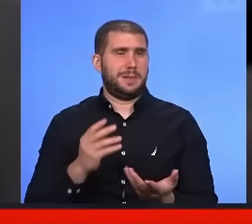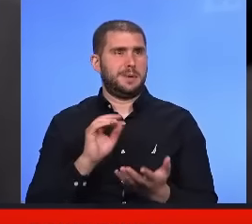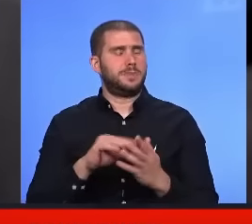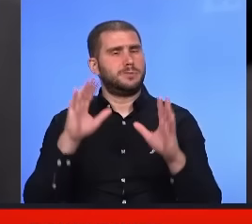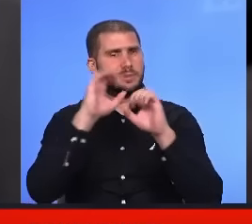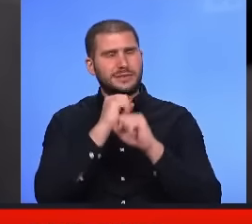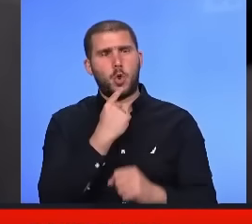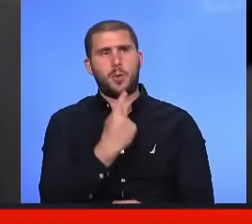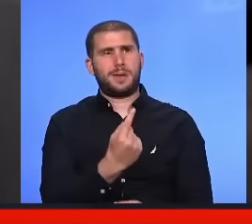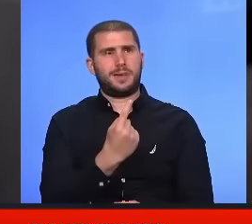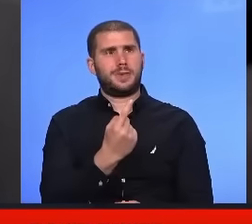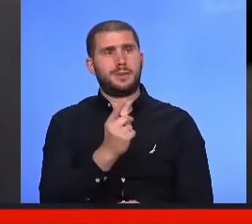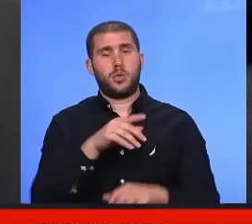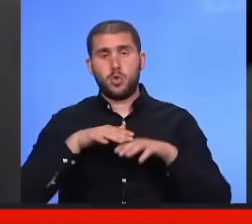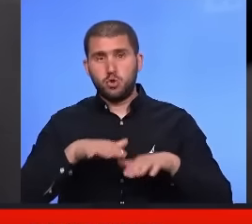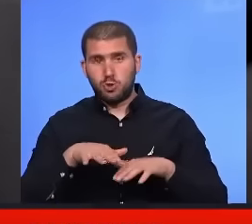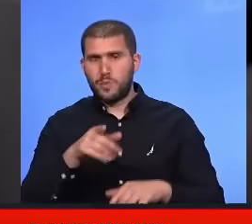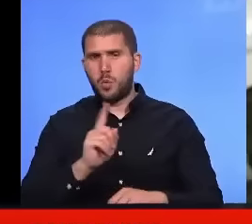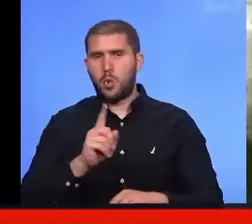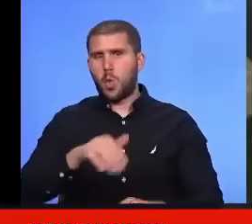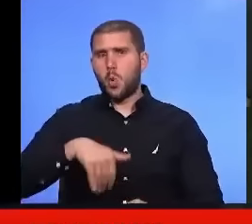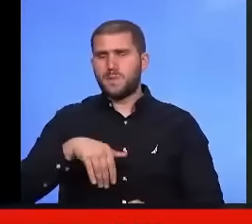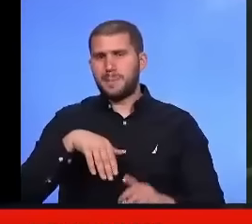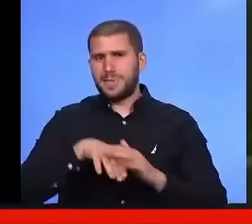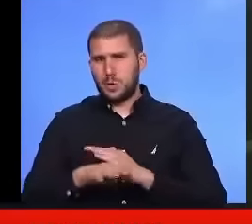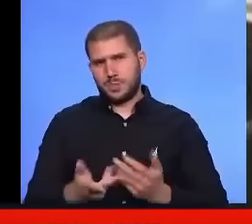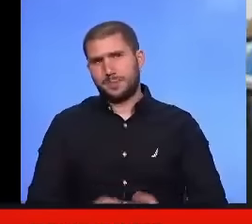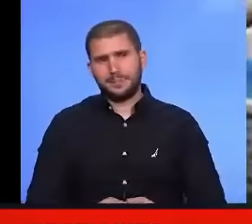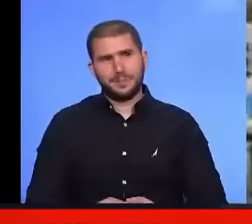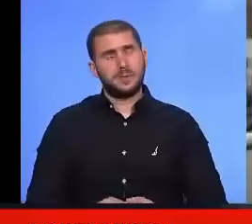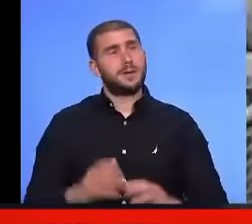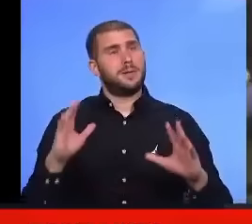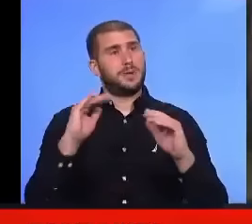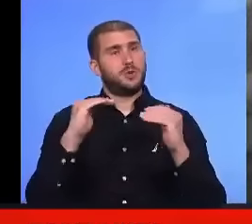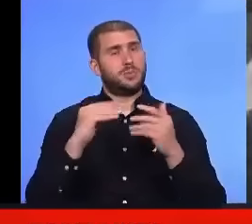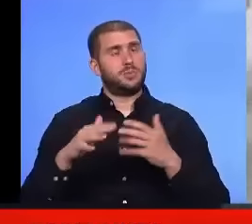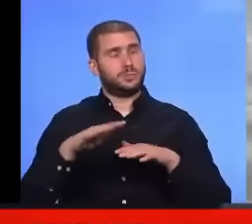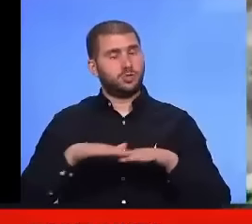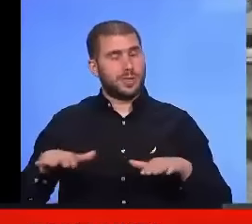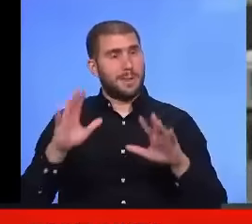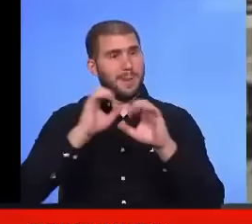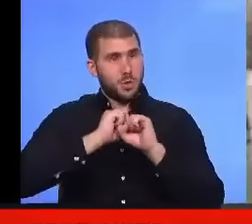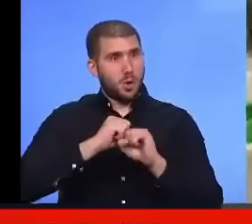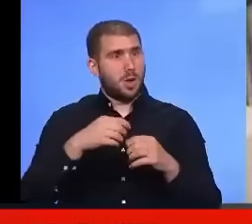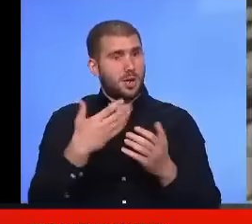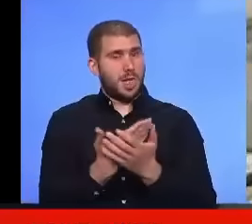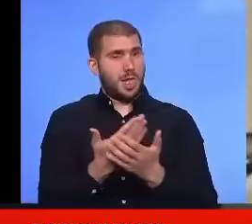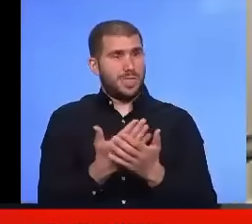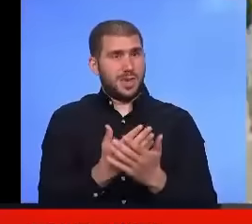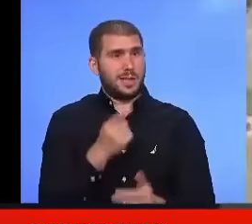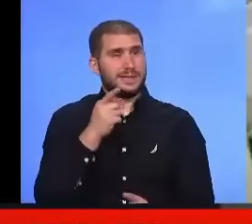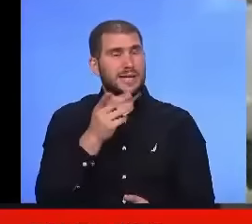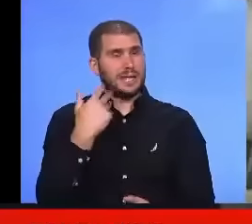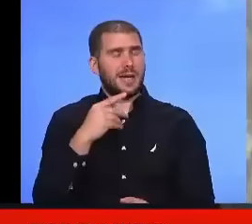מוטו שאומר, מי שתופר, לא חופר. על פני השטח, בתיאוריה, על הנייר, כמו שאומרים, זה